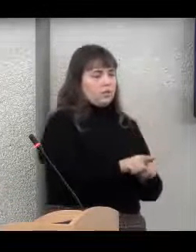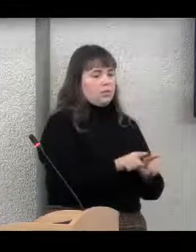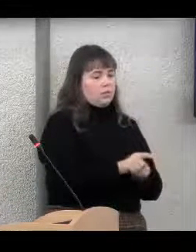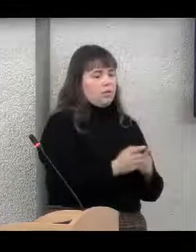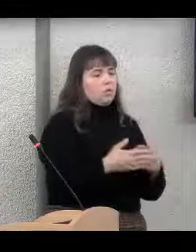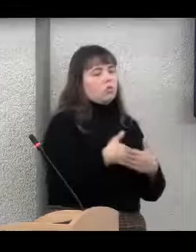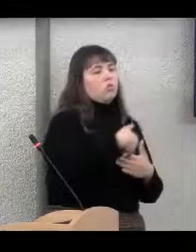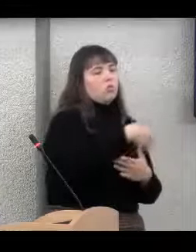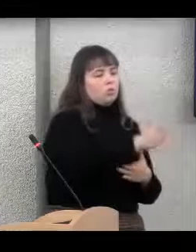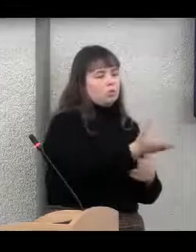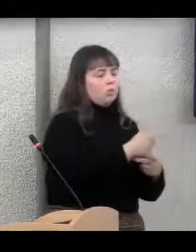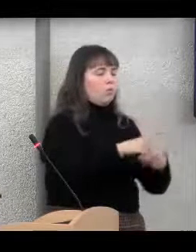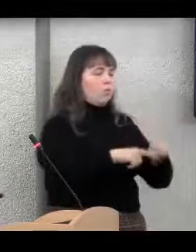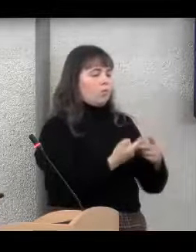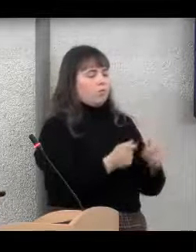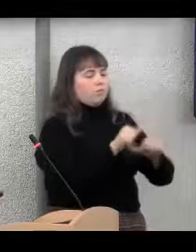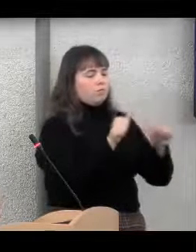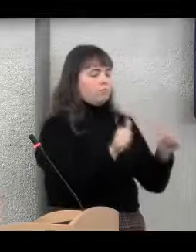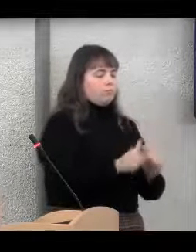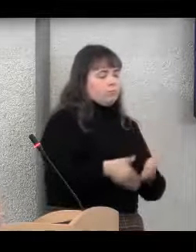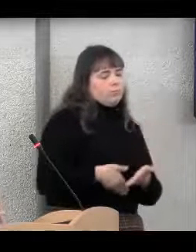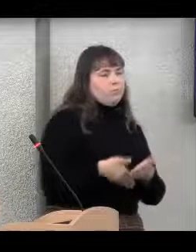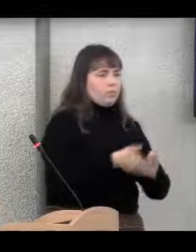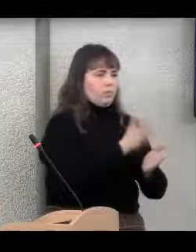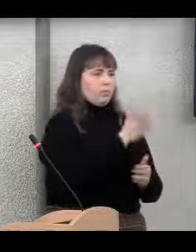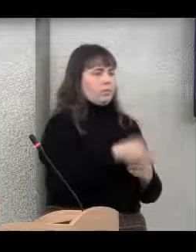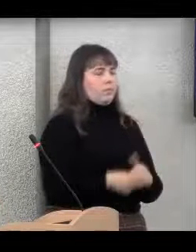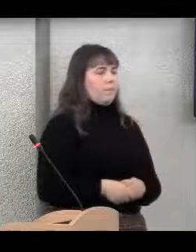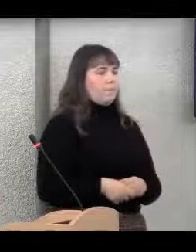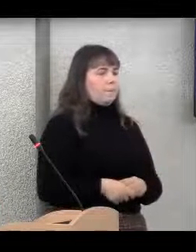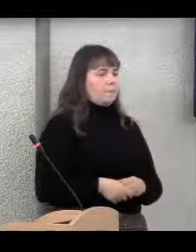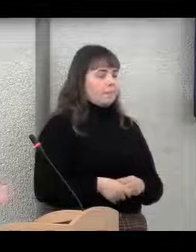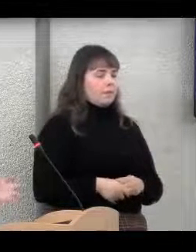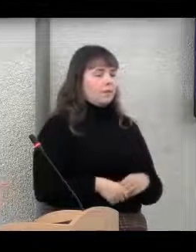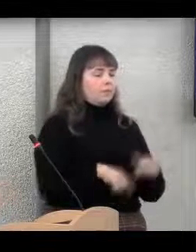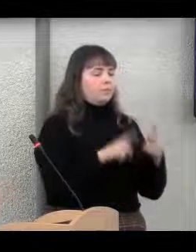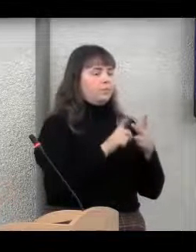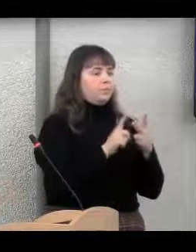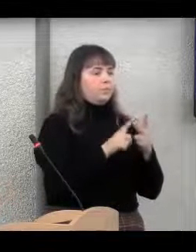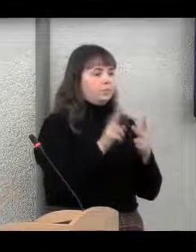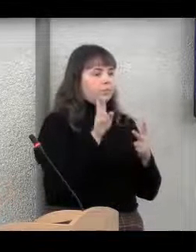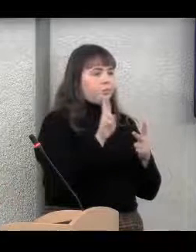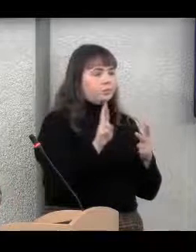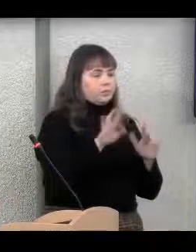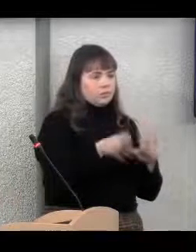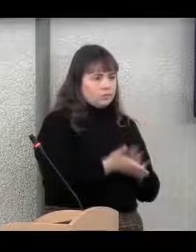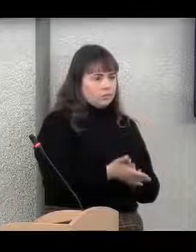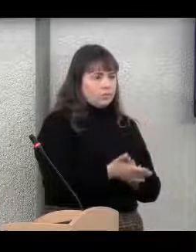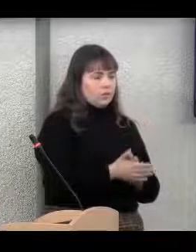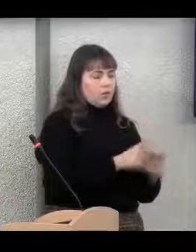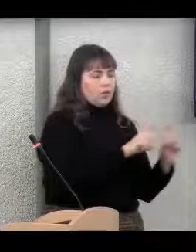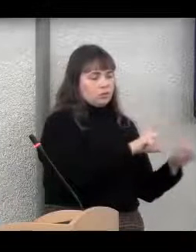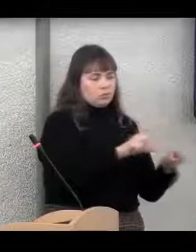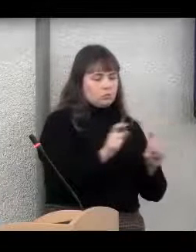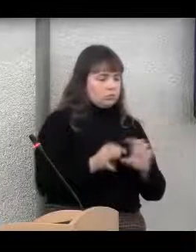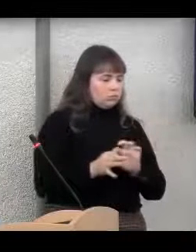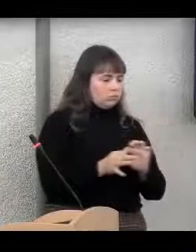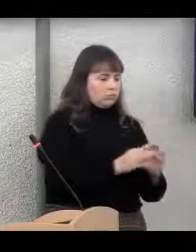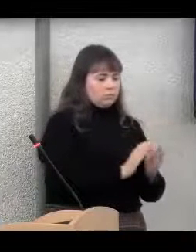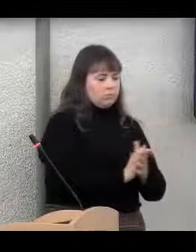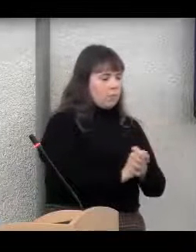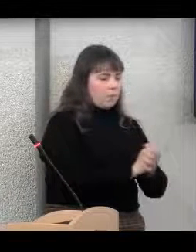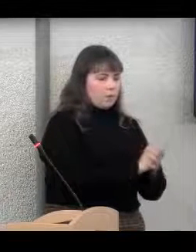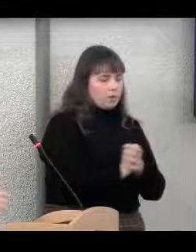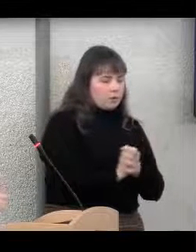tolimesniam politikos formavimui. Na ir trečiasis rezultatų paketas, tai yra tarp institucinis